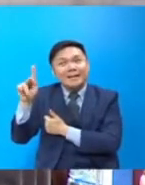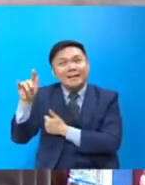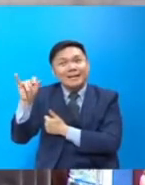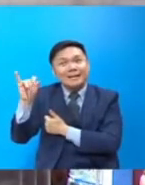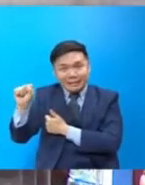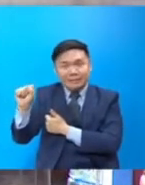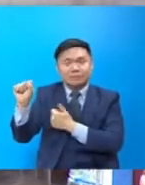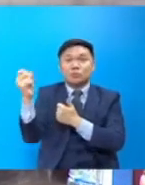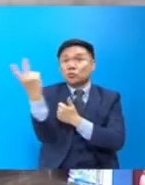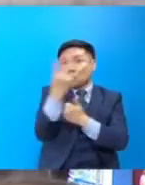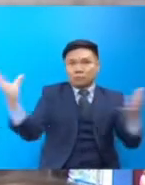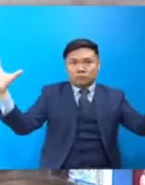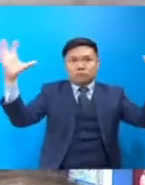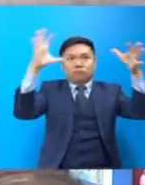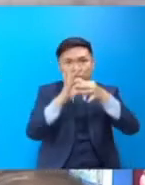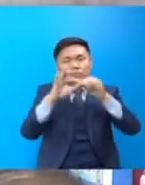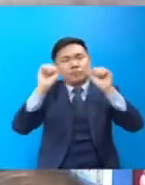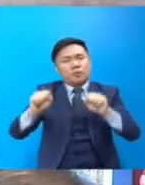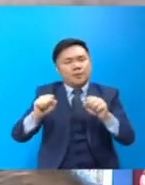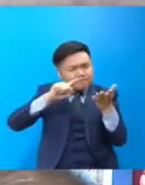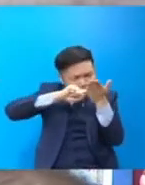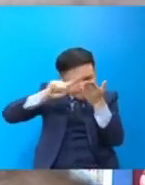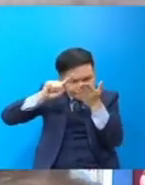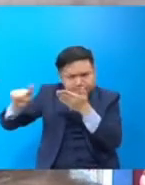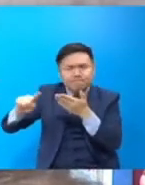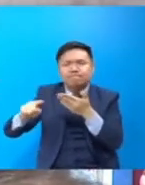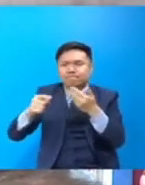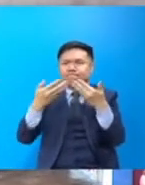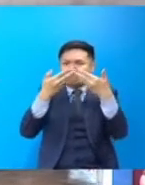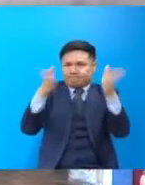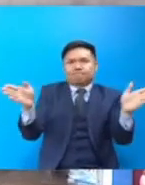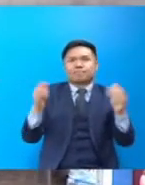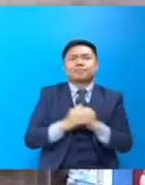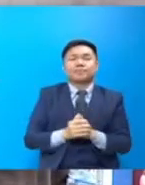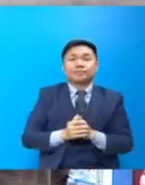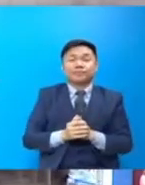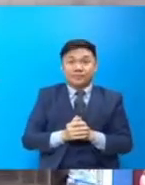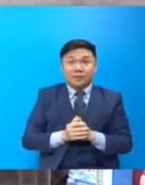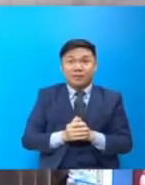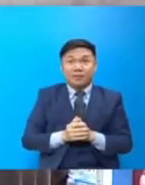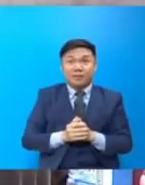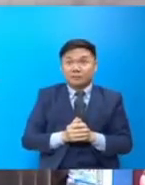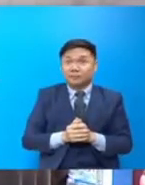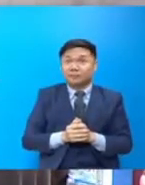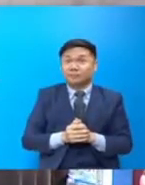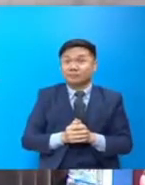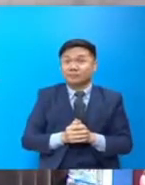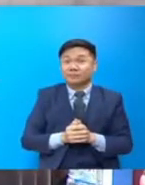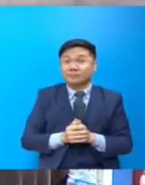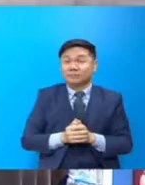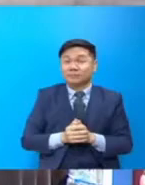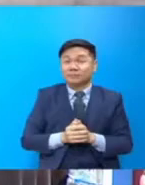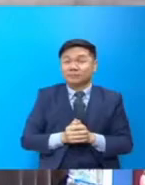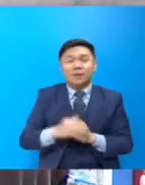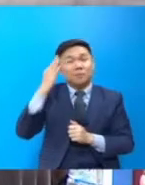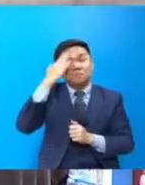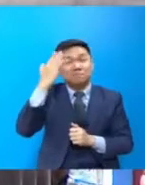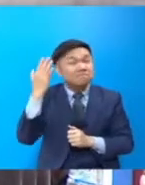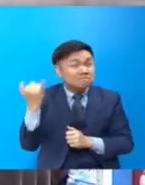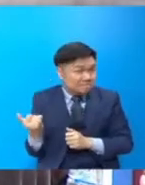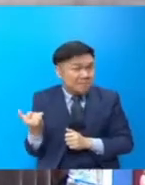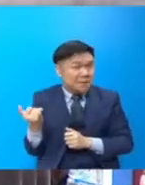bersifat terus dan efisien kedua antara faktor utama yang menyebabkan boleh luasnya